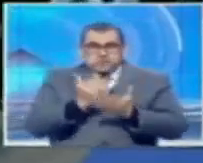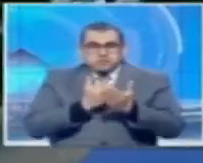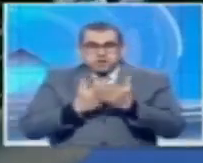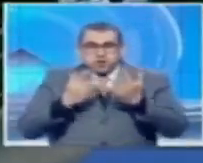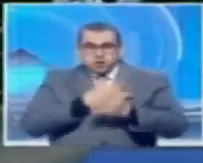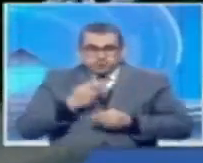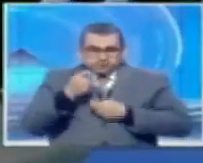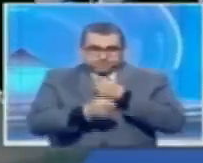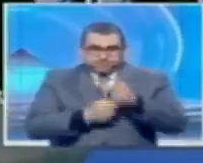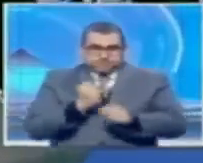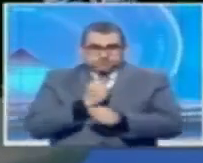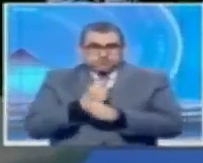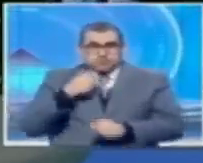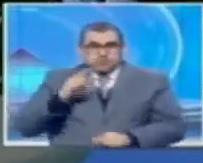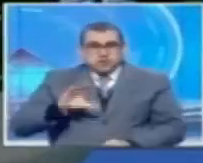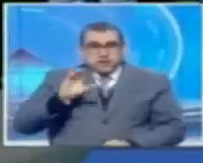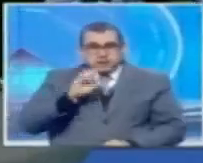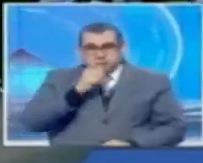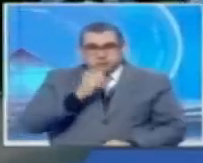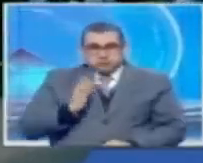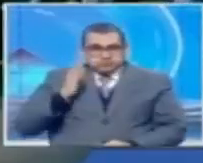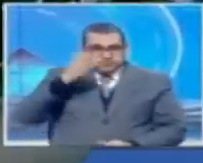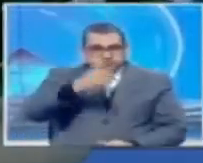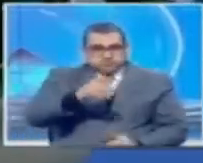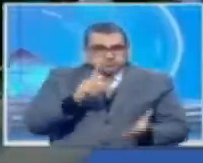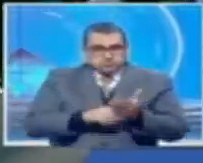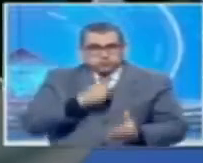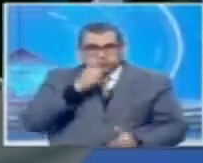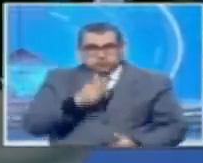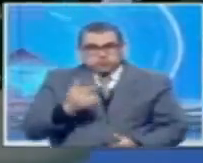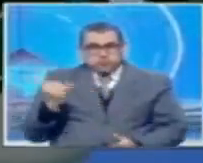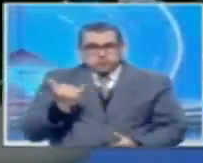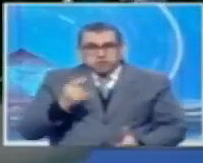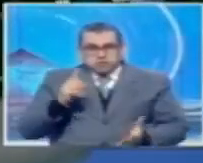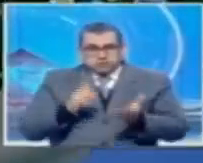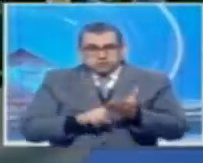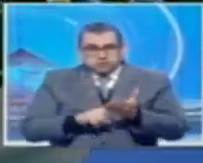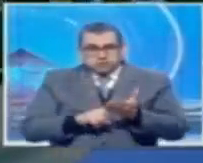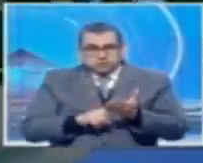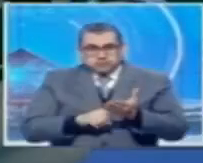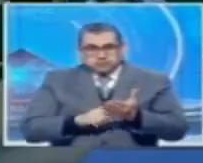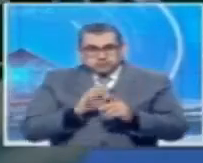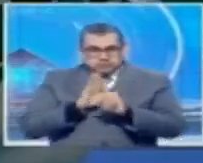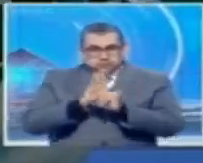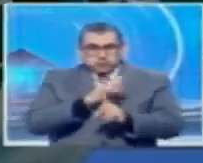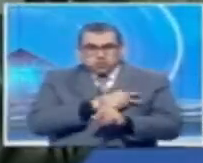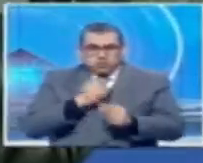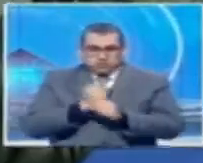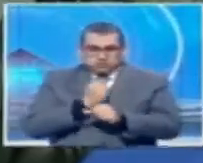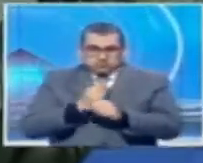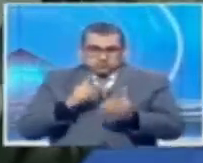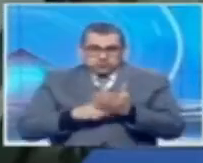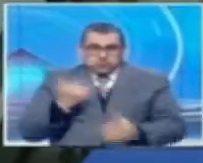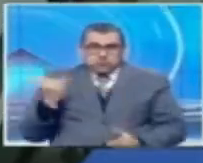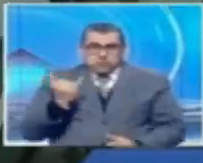النهاردة سيادة الرئيس وزيارته بيؤكد تأكيد تام ان حرص الدولة على الاهتمام